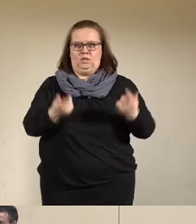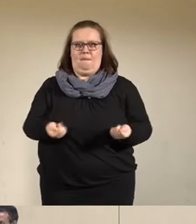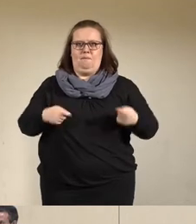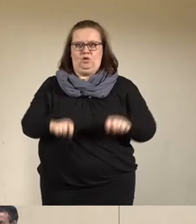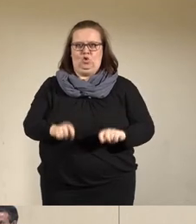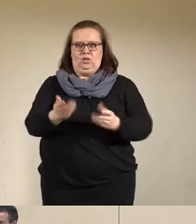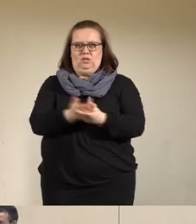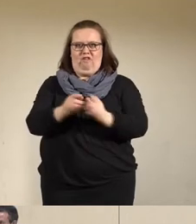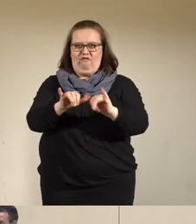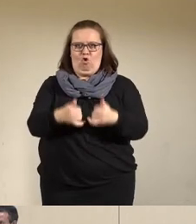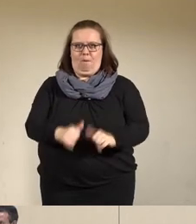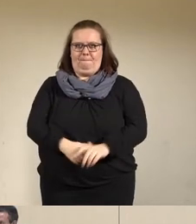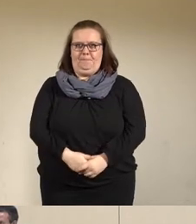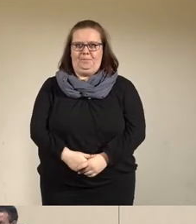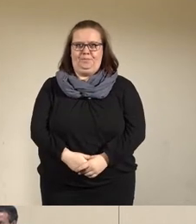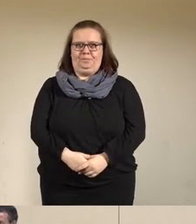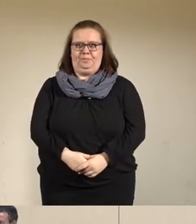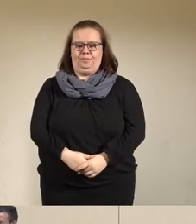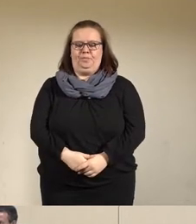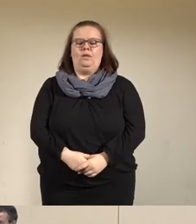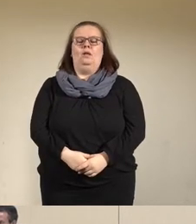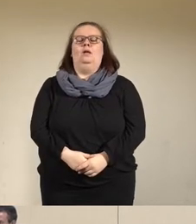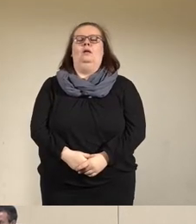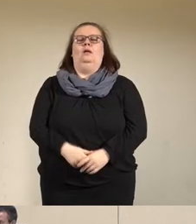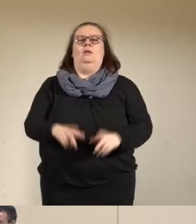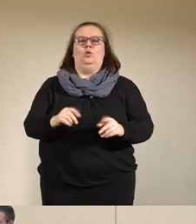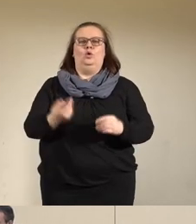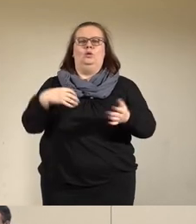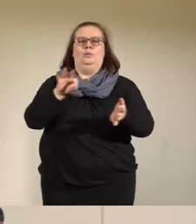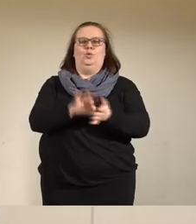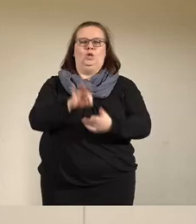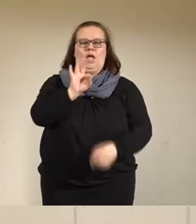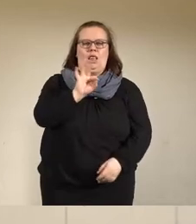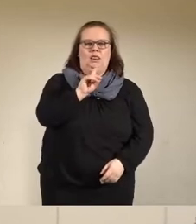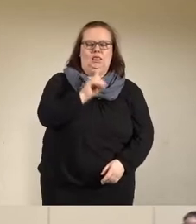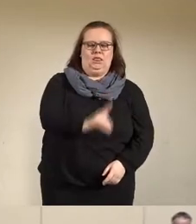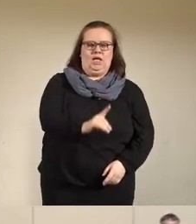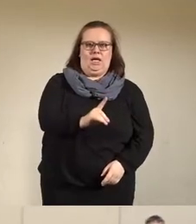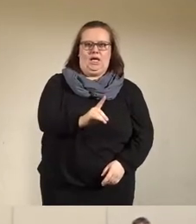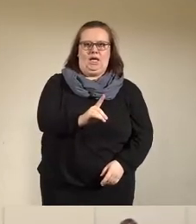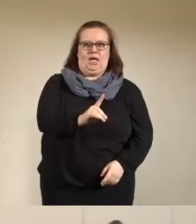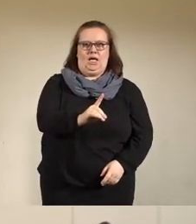Beschluss erzeugt. Also, wer bei dem Punkt D